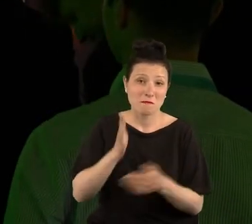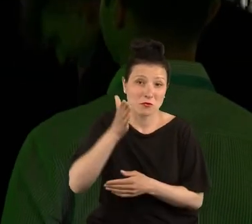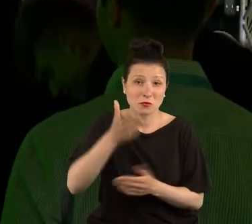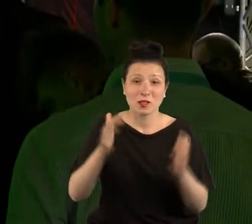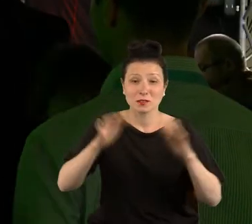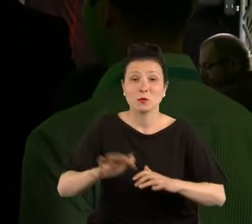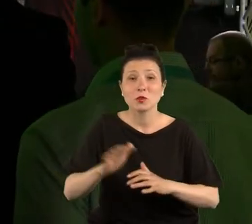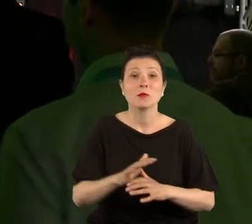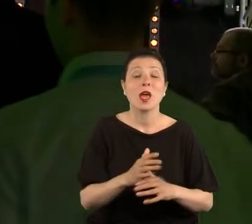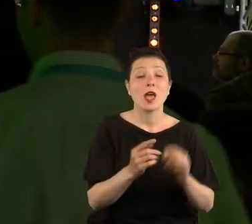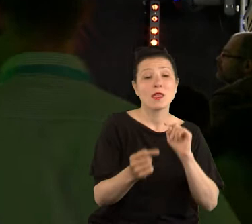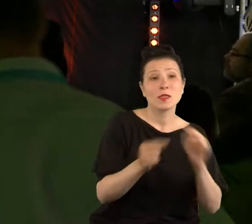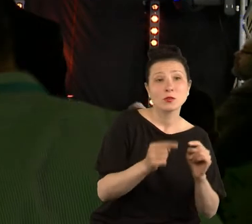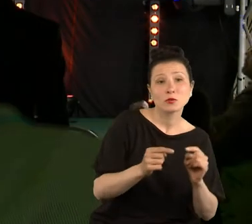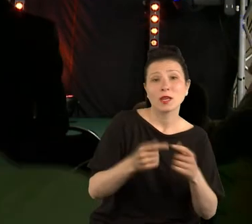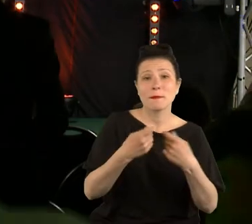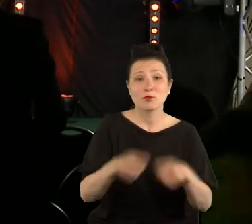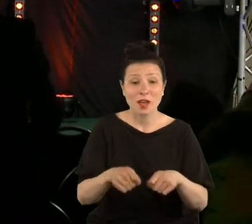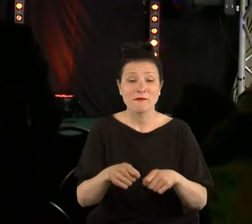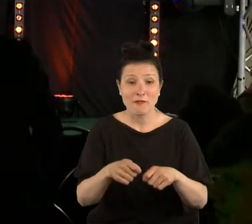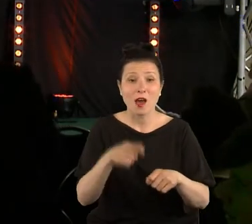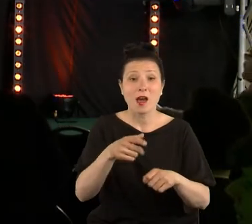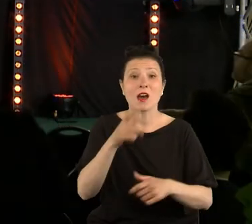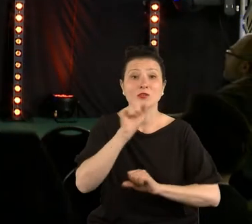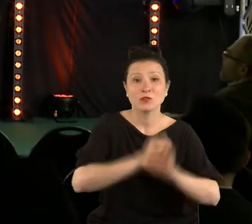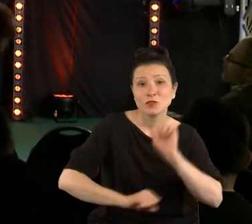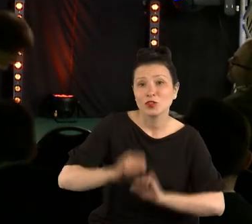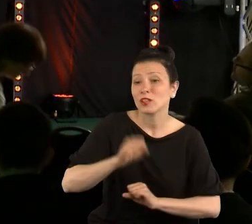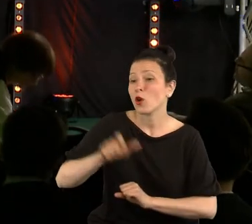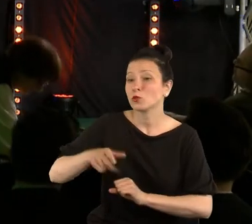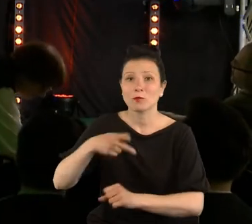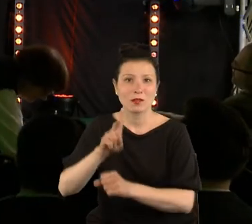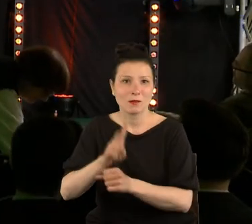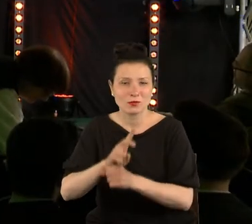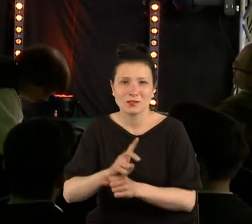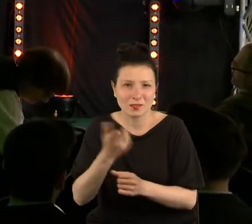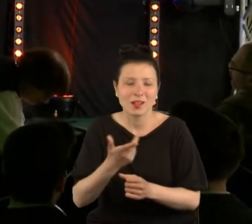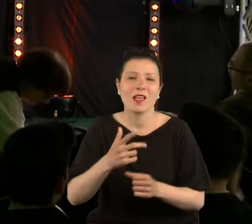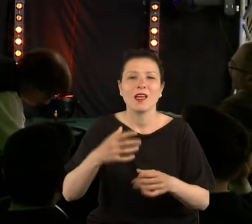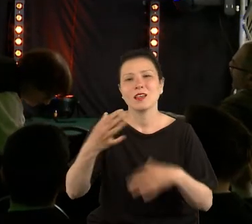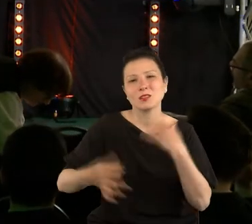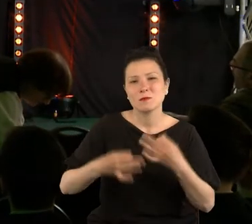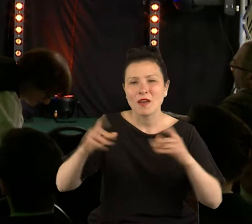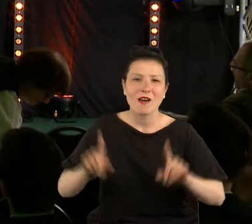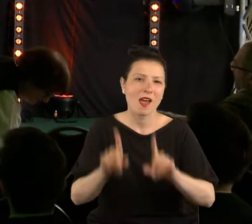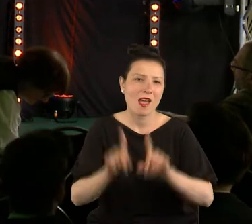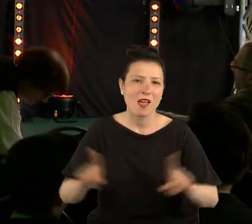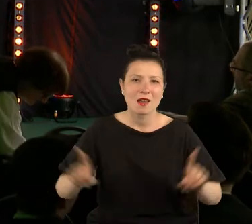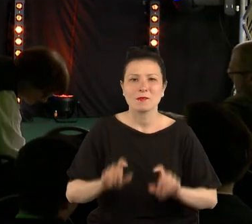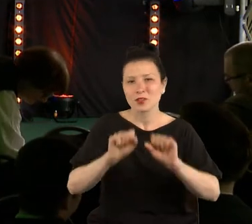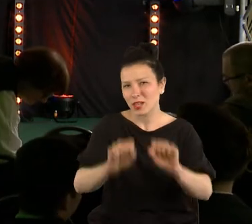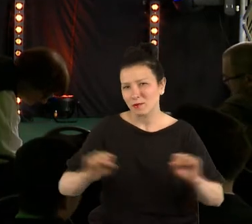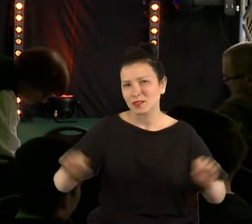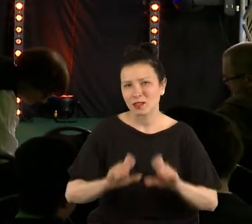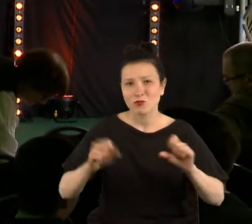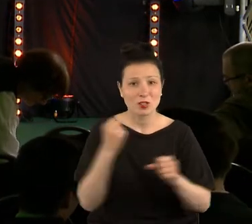między panelami robić ćwiczenia. Japończycy nie bez powodu śpiewają hymny i robią gimnastykę w trakcie